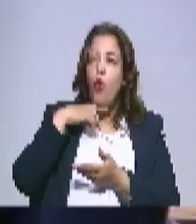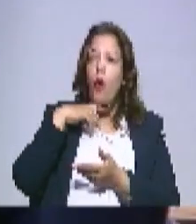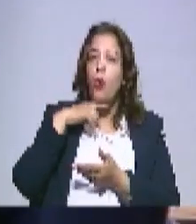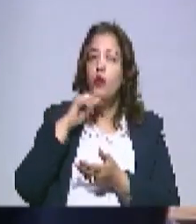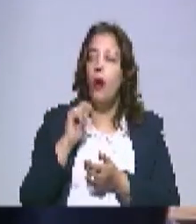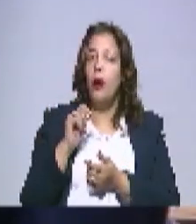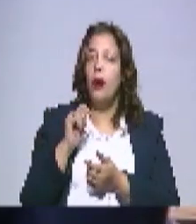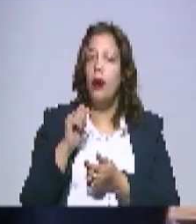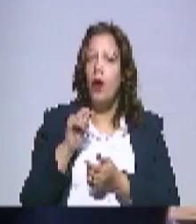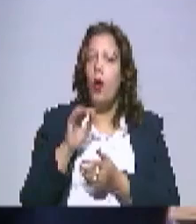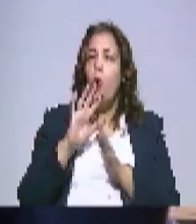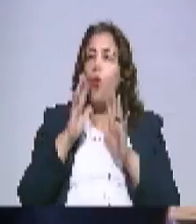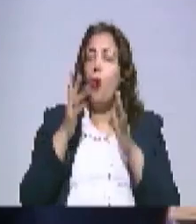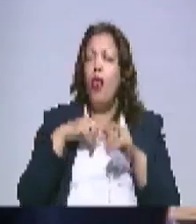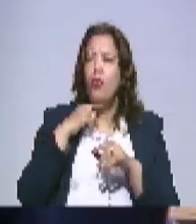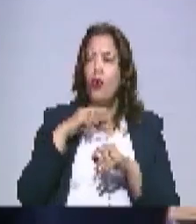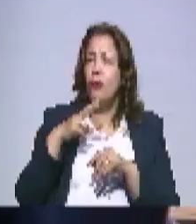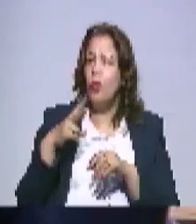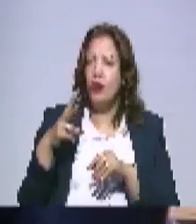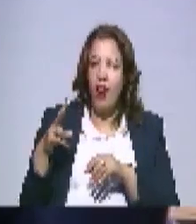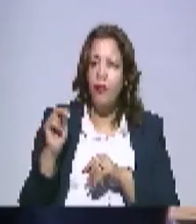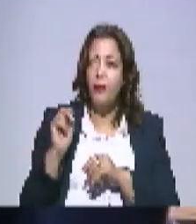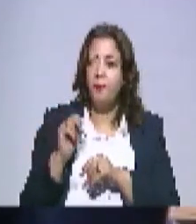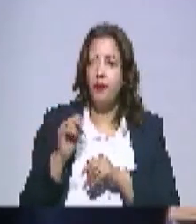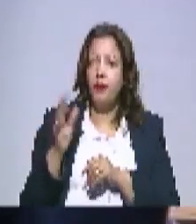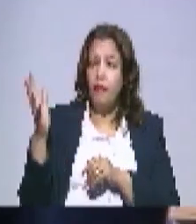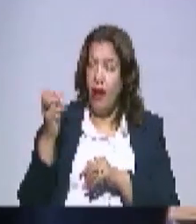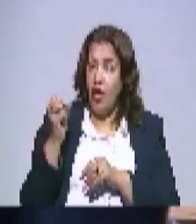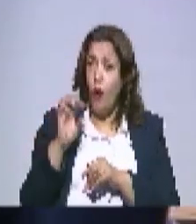ماشي. شوربه الخضار احنا لمينا بقى، جبنا الخضار اللي عندنا كله،